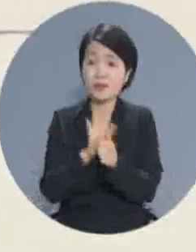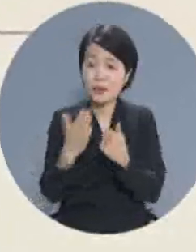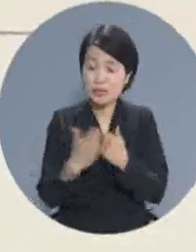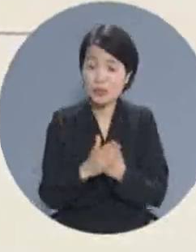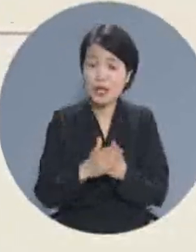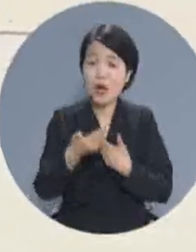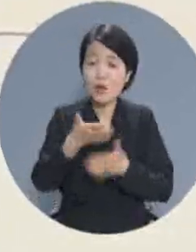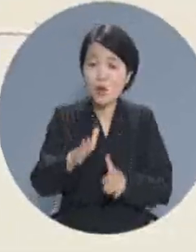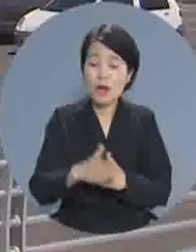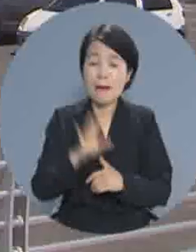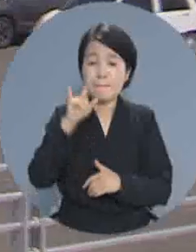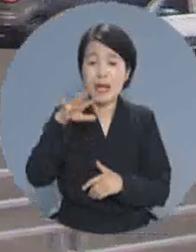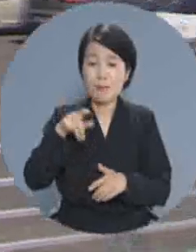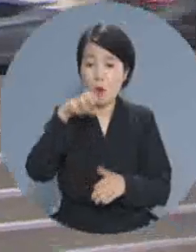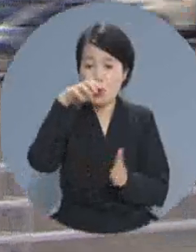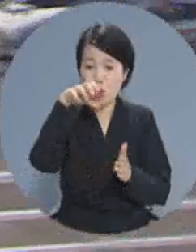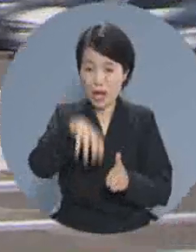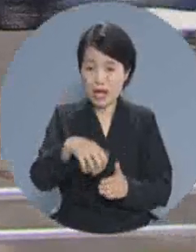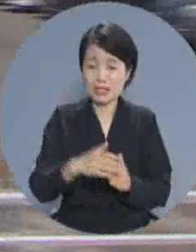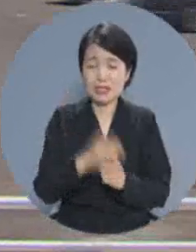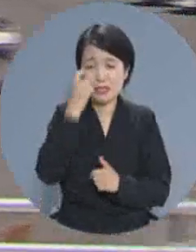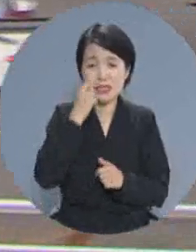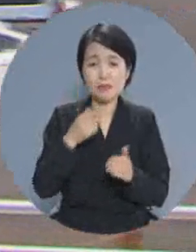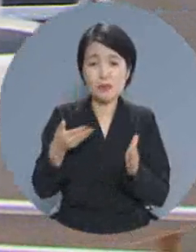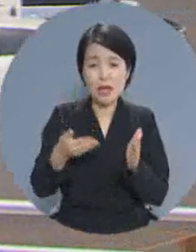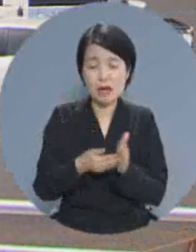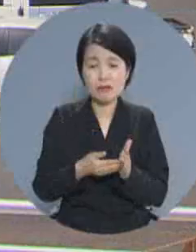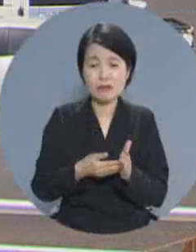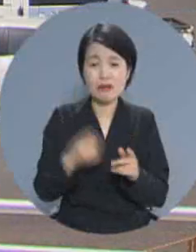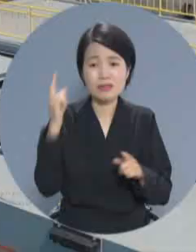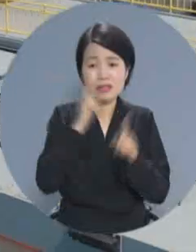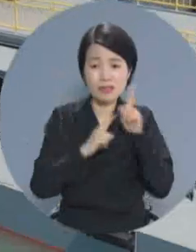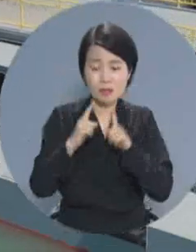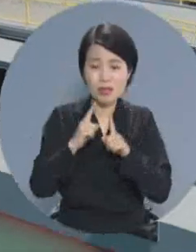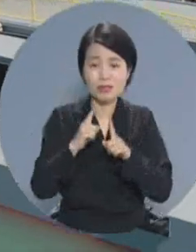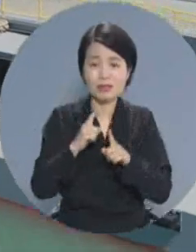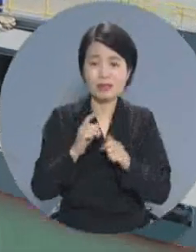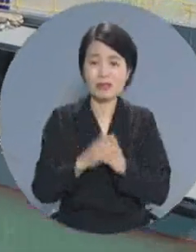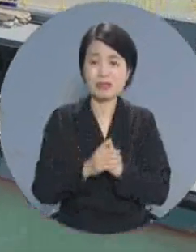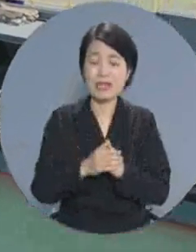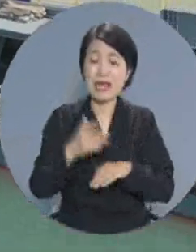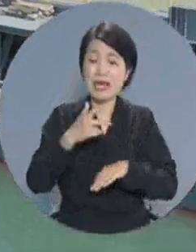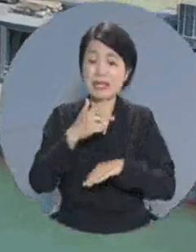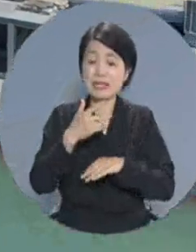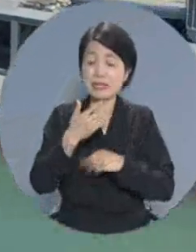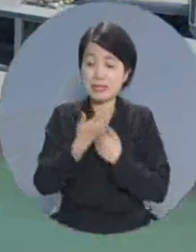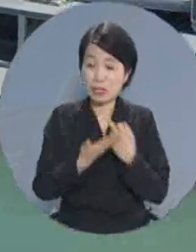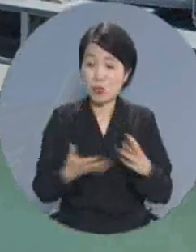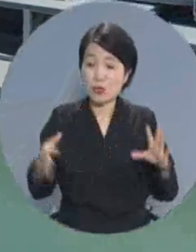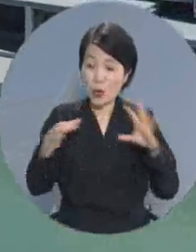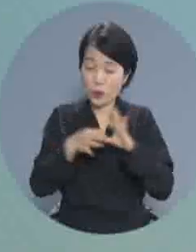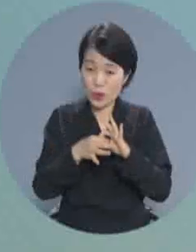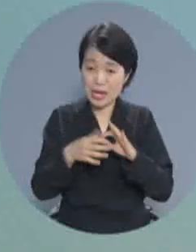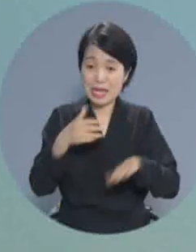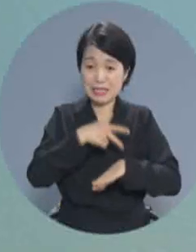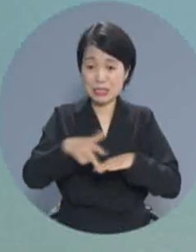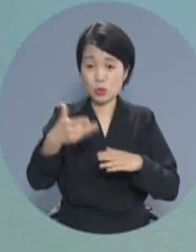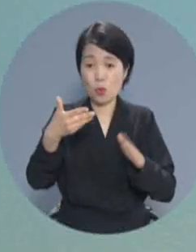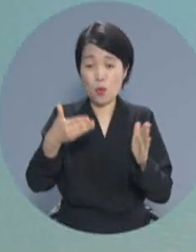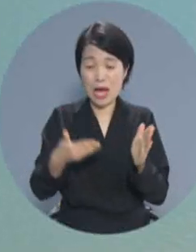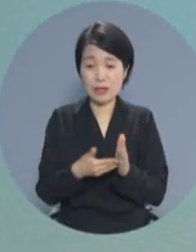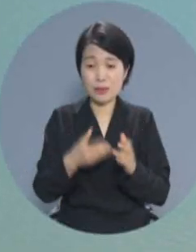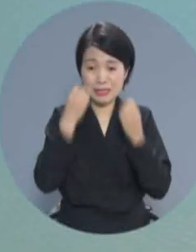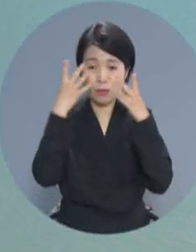공간인 팽목항. 슬픔의 항구로 상처받은 팽목은 이제 제주항로의 기점인 진도항으로 새로운